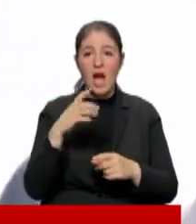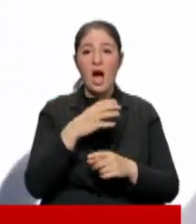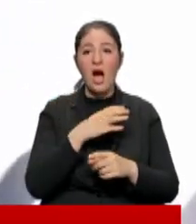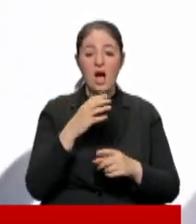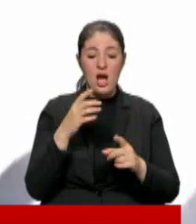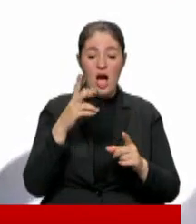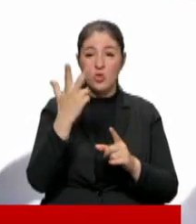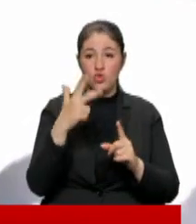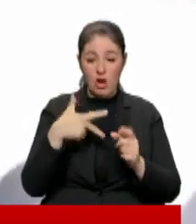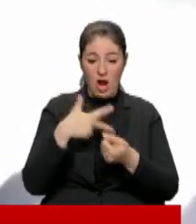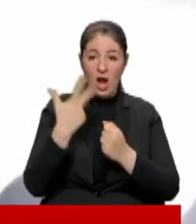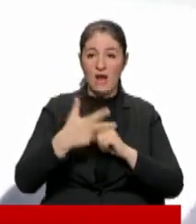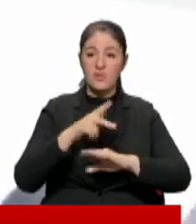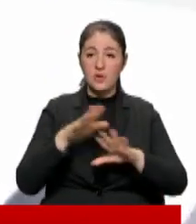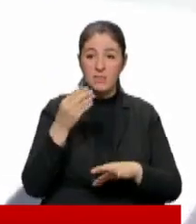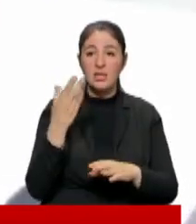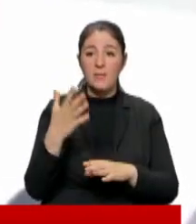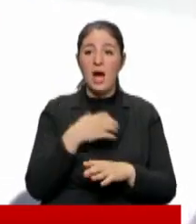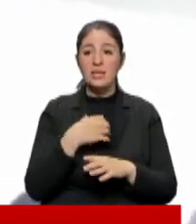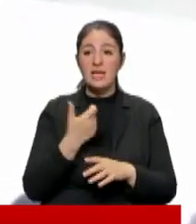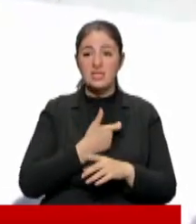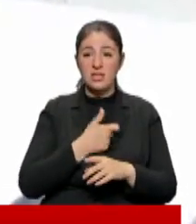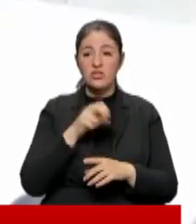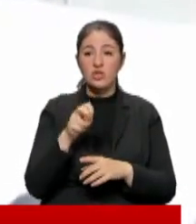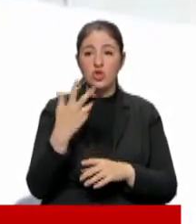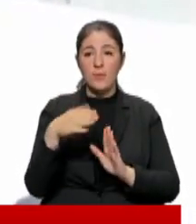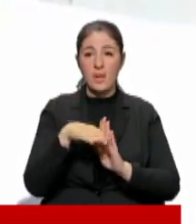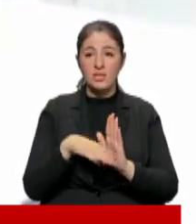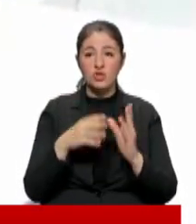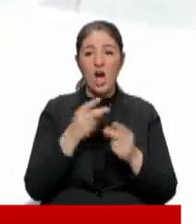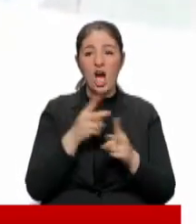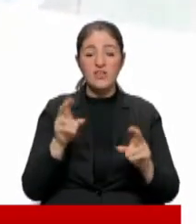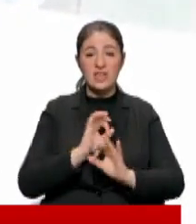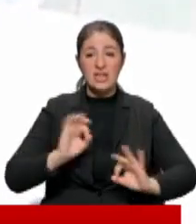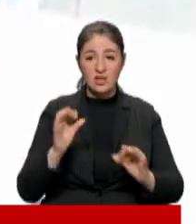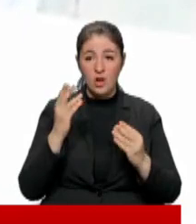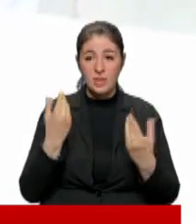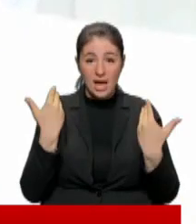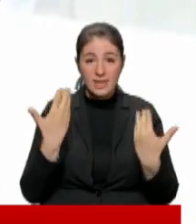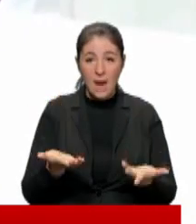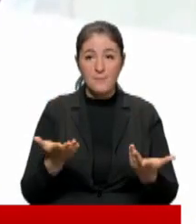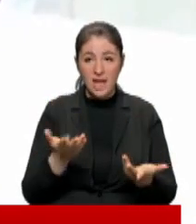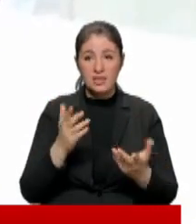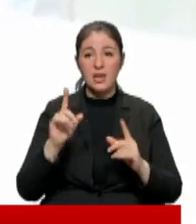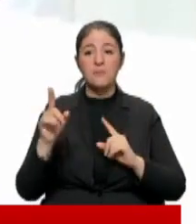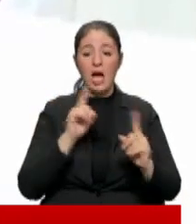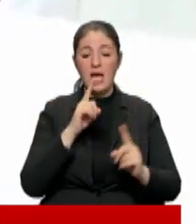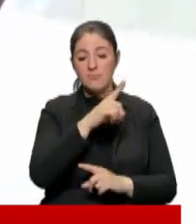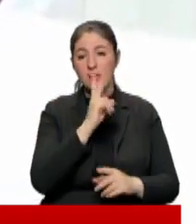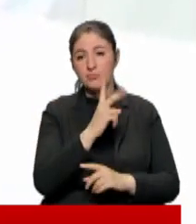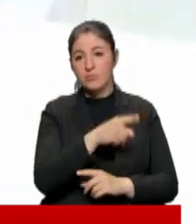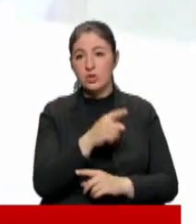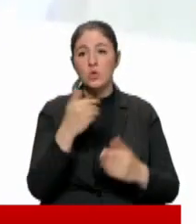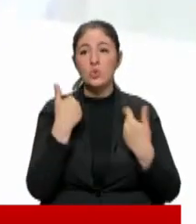Aradan 3 hafta geçmiş olmasına rağmen, anayasanın 83. maddesi çok açık ve net olmasına rağmen Yargıtay